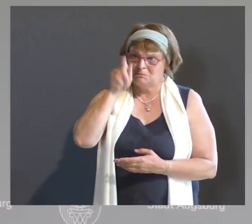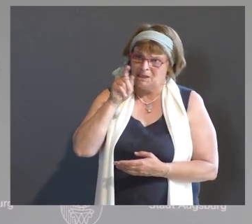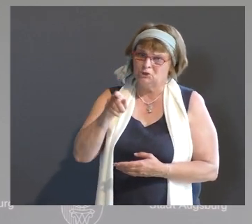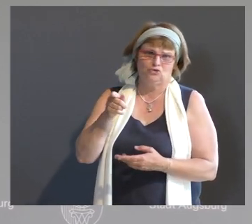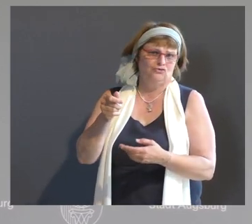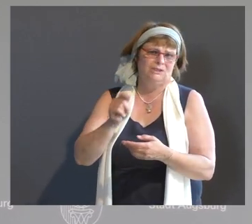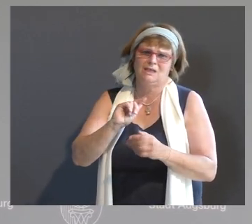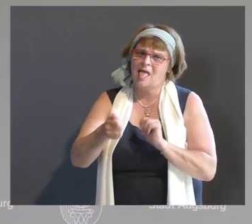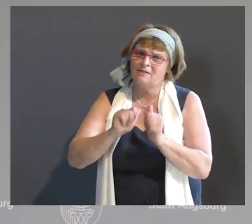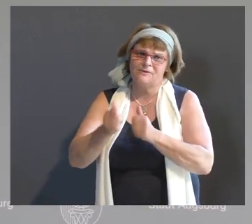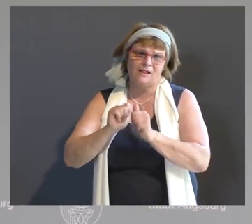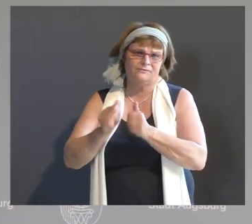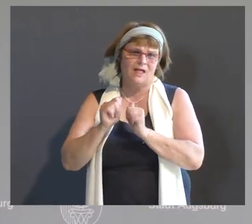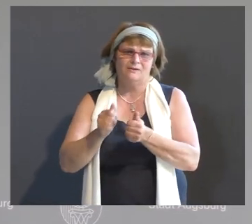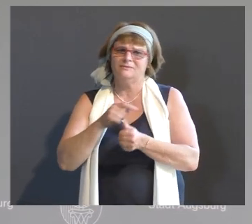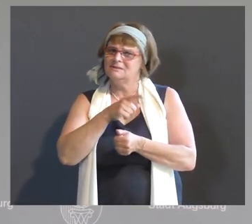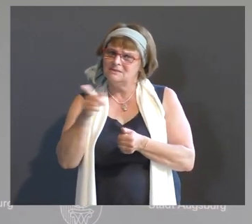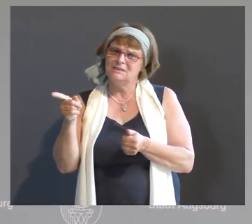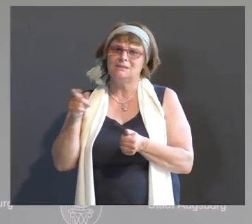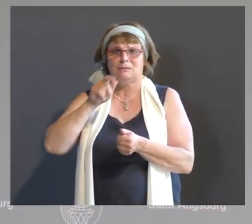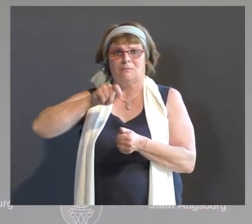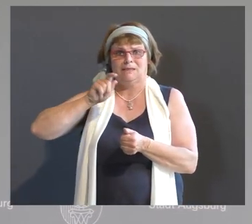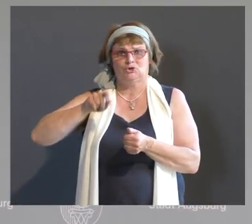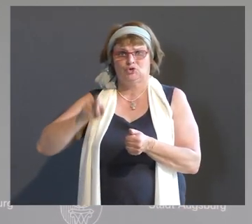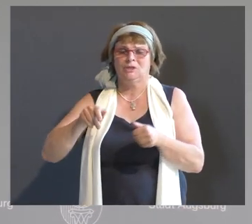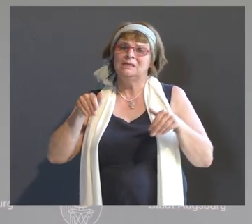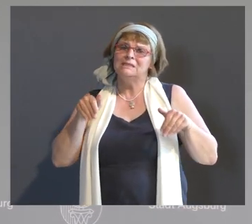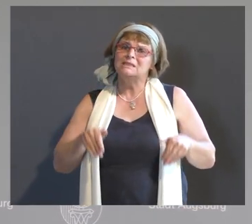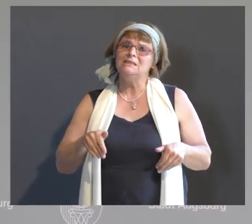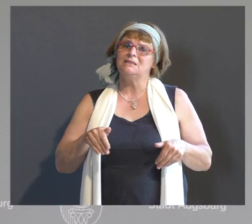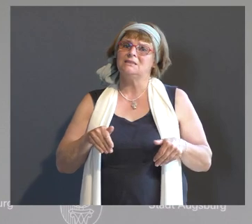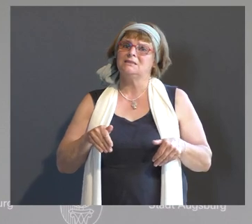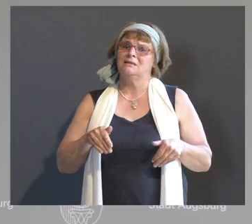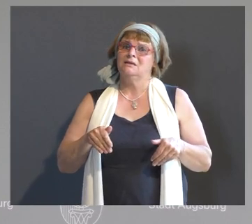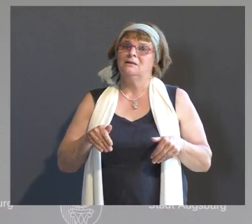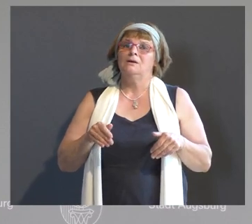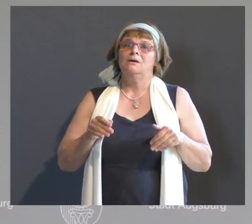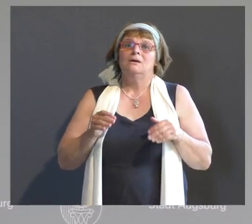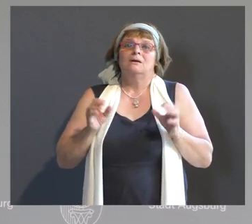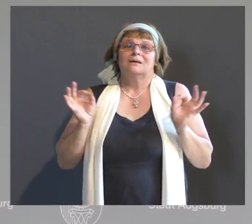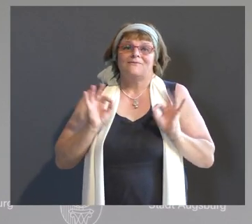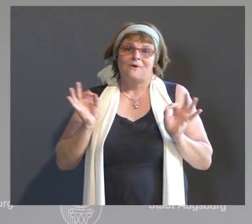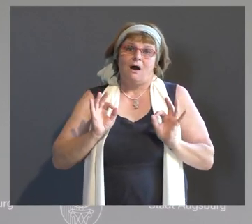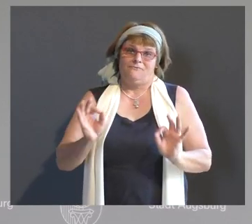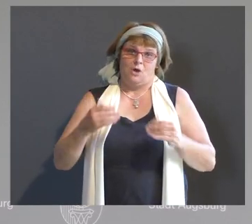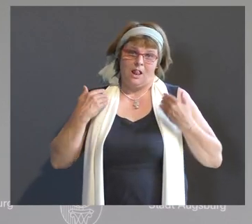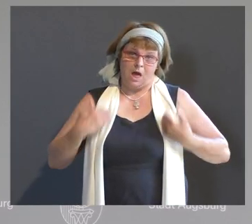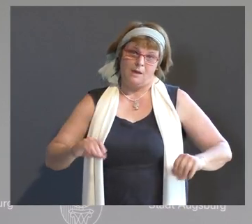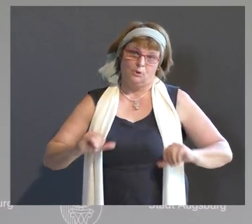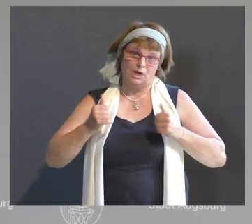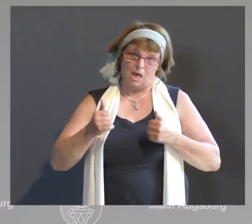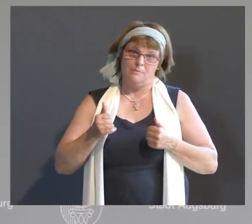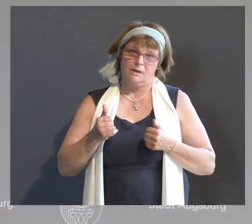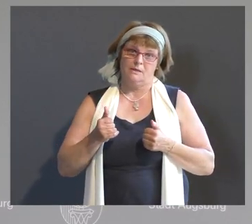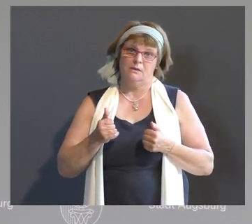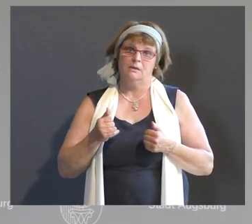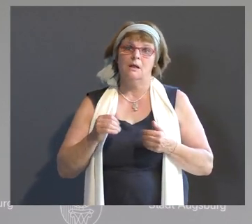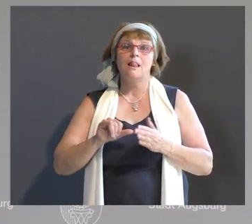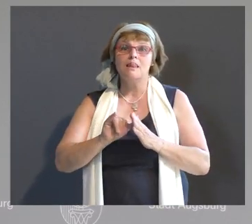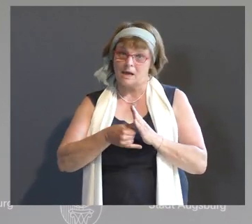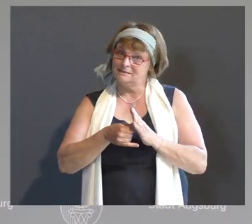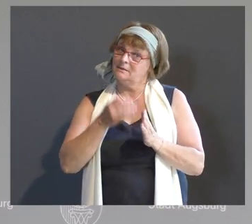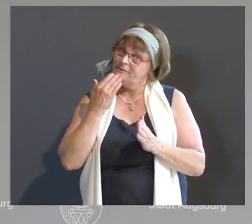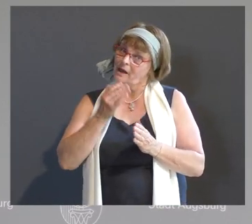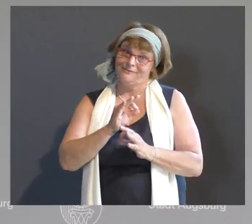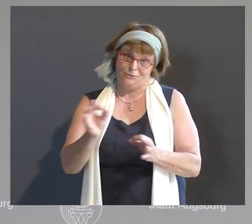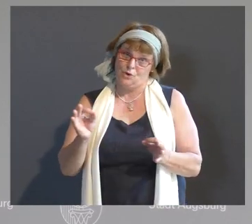herzlich danken, die ihren Dienst unter Gefahr für Leib und Leben versehen. Gelegentlich war zu lesen, dass der Gewaltausbruch in